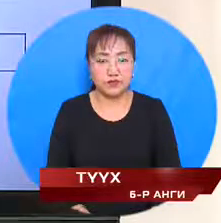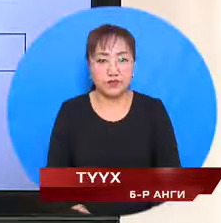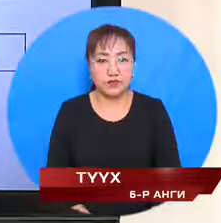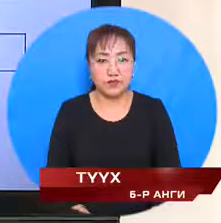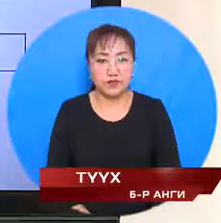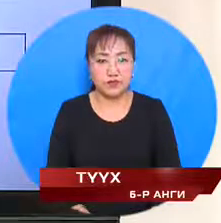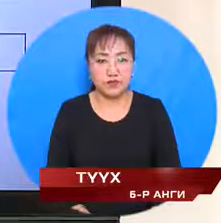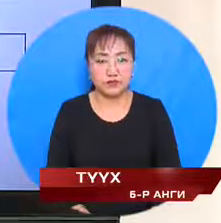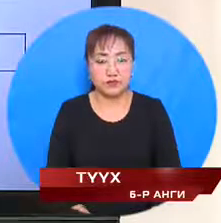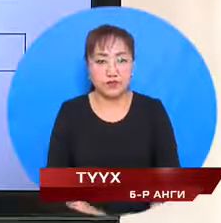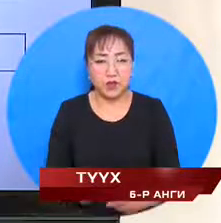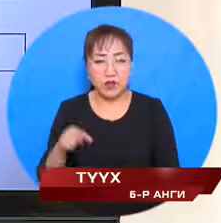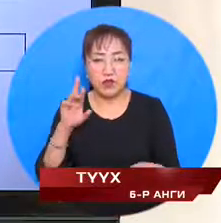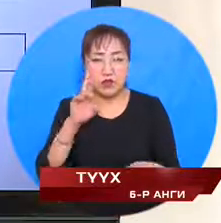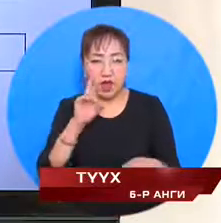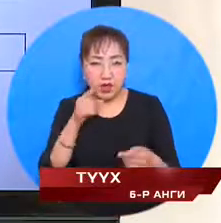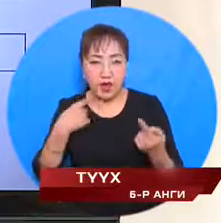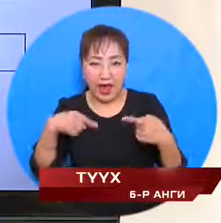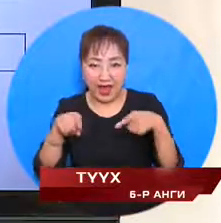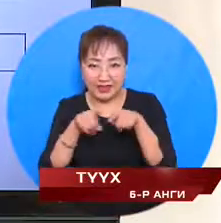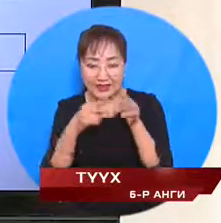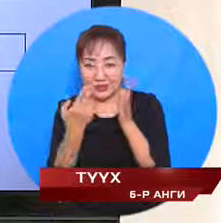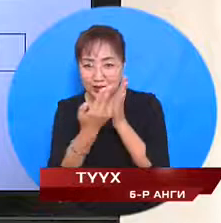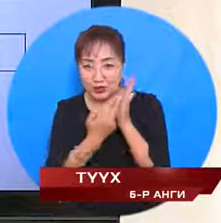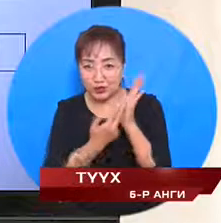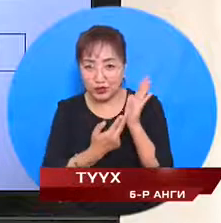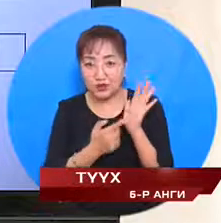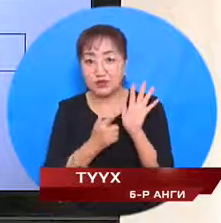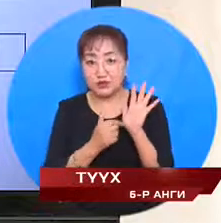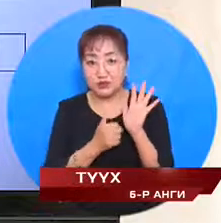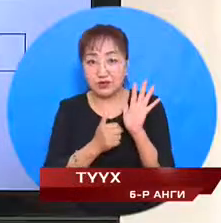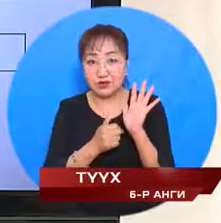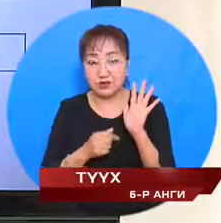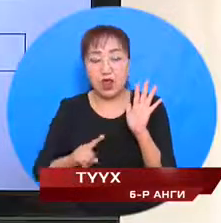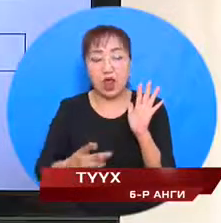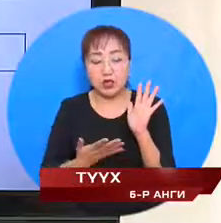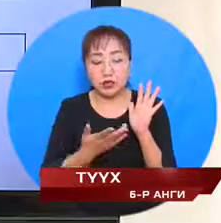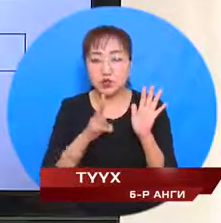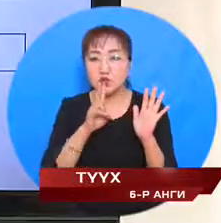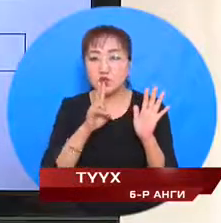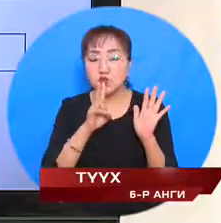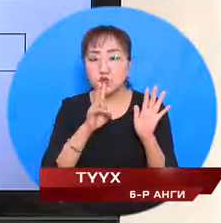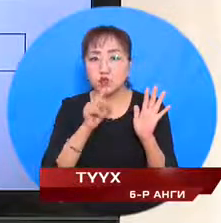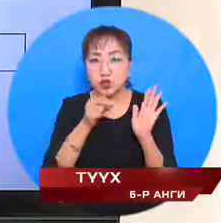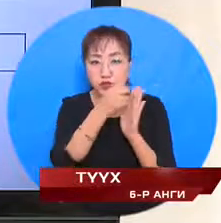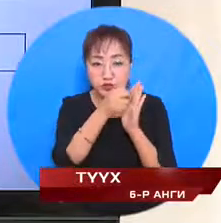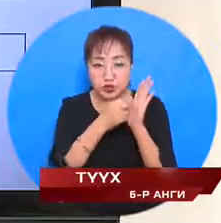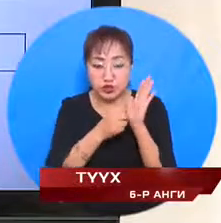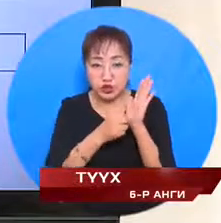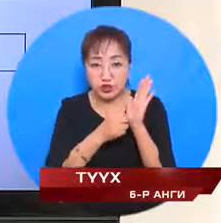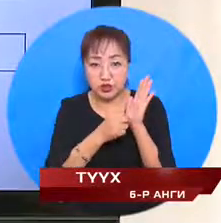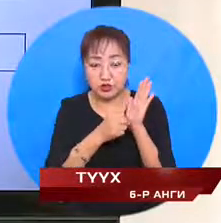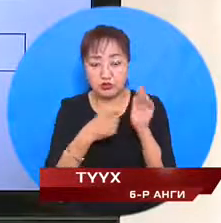Хүснэгтийг яг дагуун зурахгүй бол бид нар үгийн бичгээр хүснэгтийн үгийн дутуу бүр зөрүү гарах зүйлүүд гараа шүү.